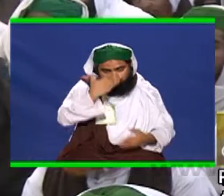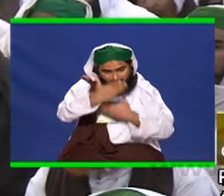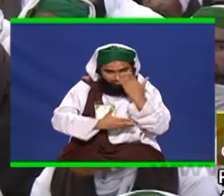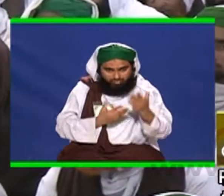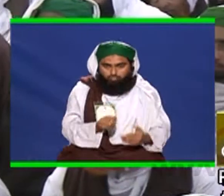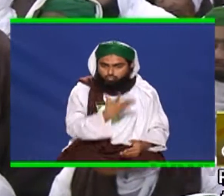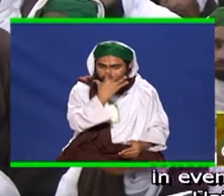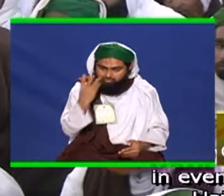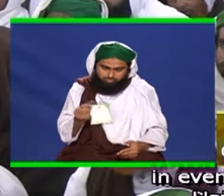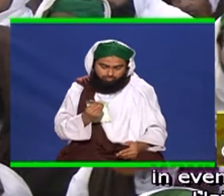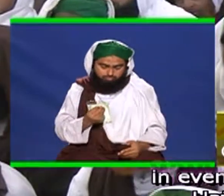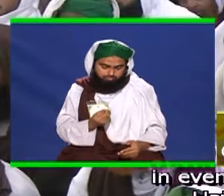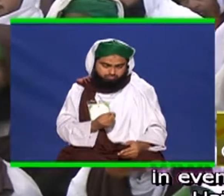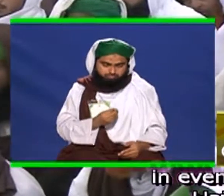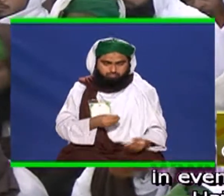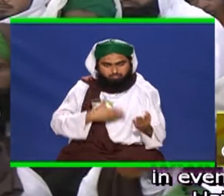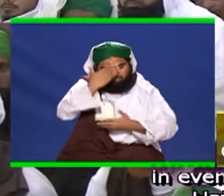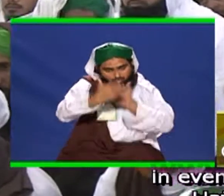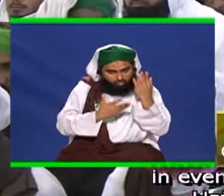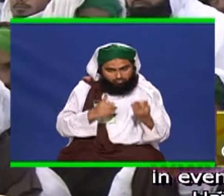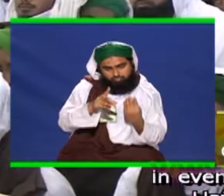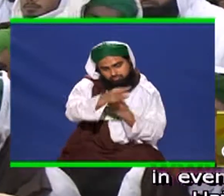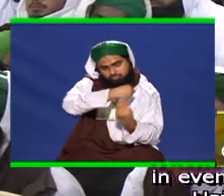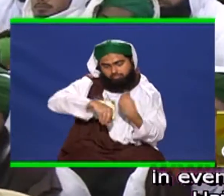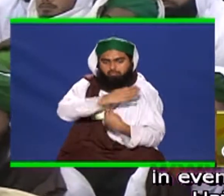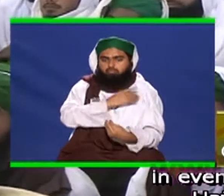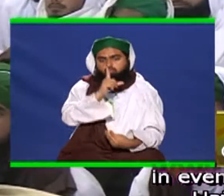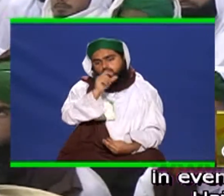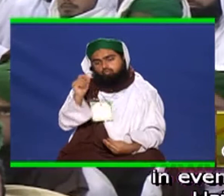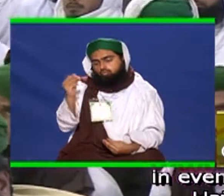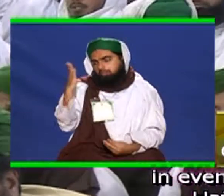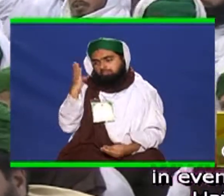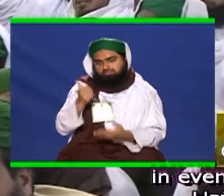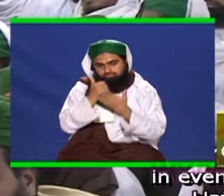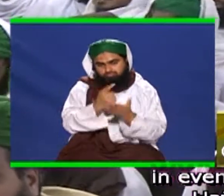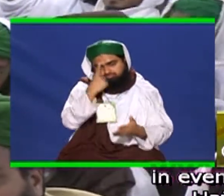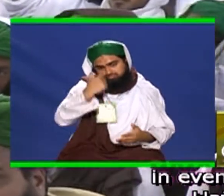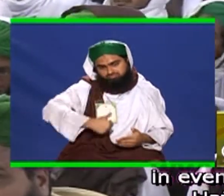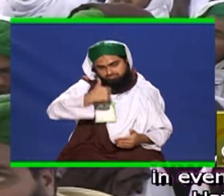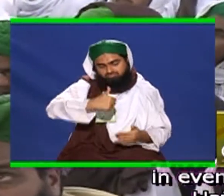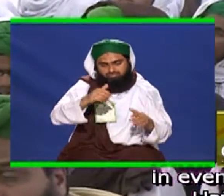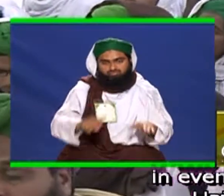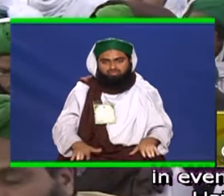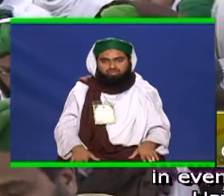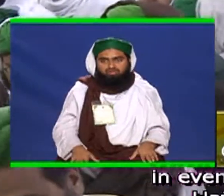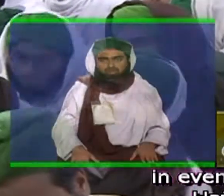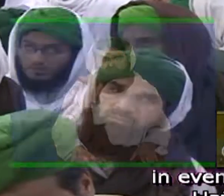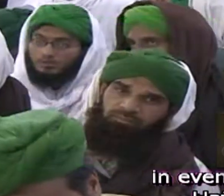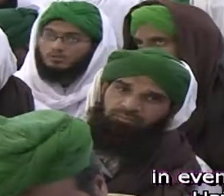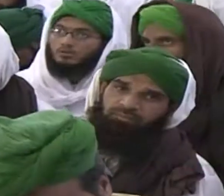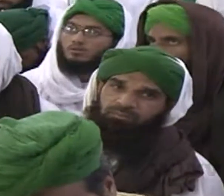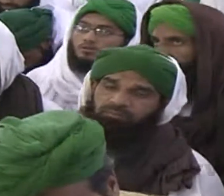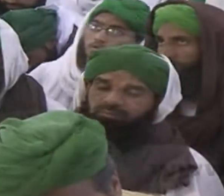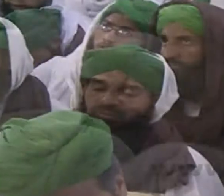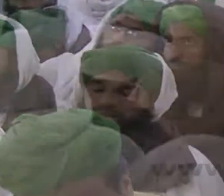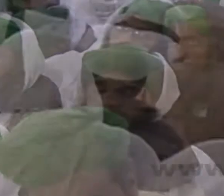100 बार सुबह शाम सुभान अल्लाह पढ़ेंगे तो 100 हज का सवाब इंशाअल्लाह मिलेगा।